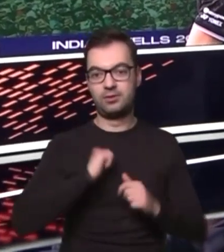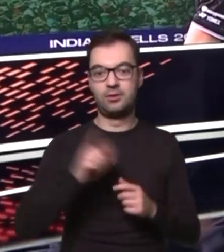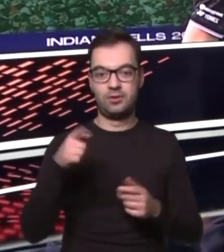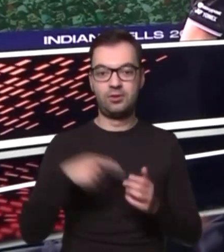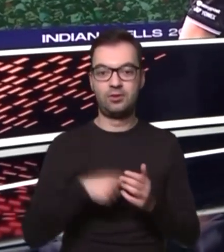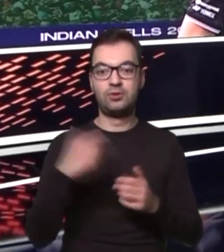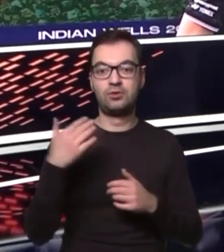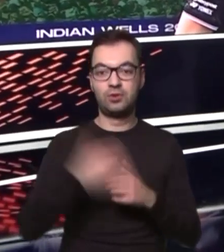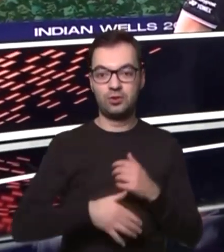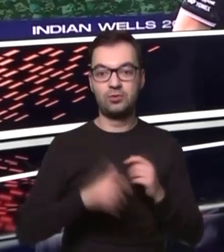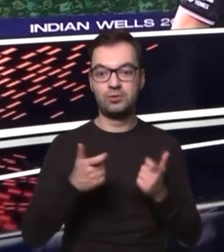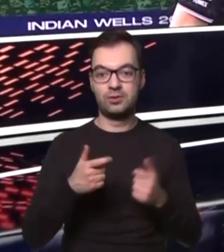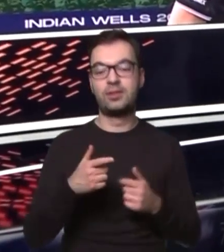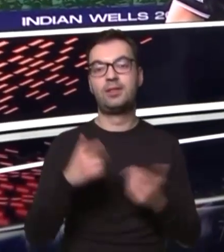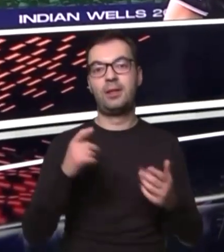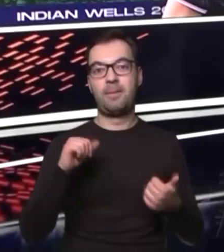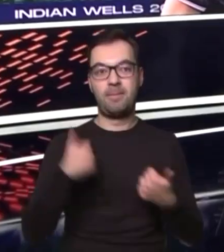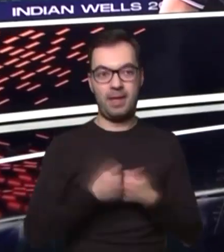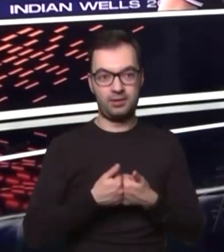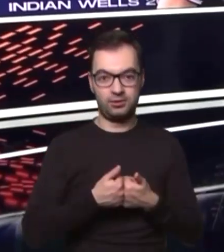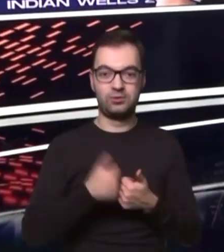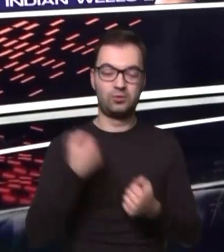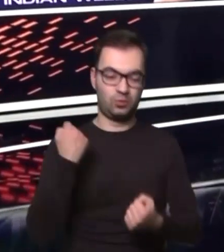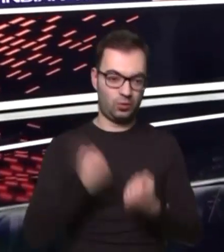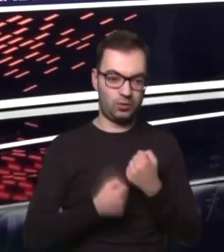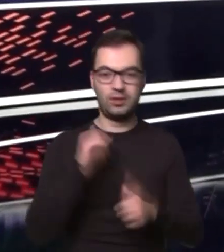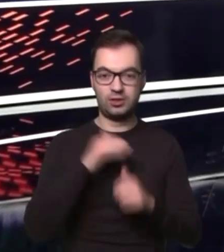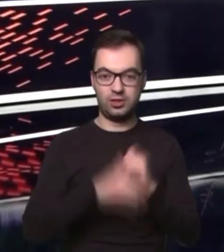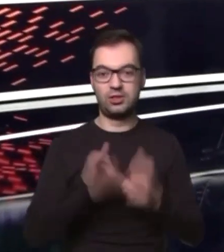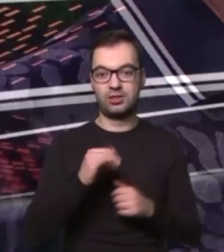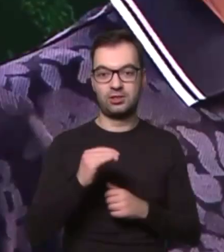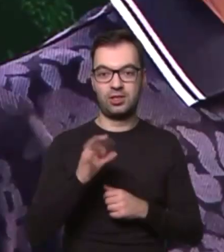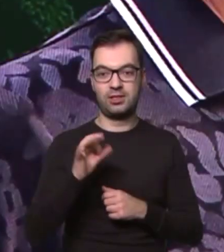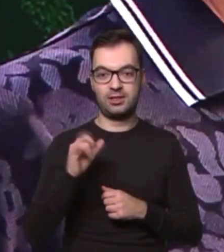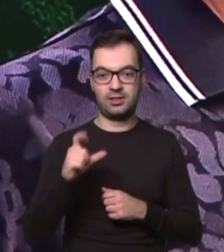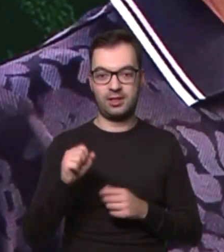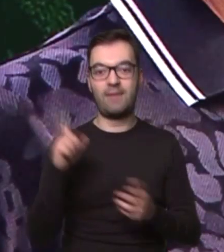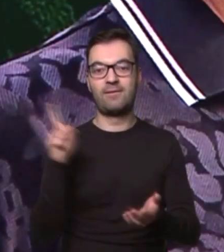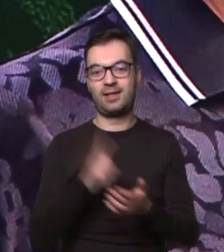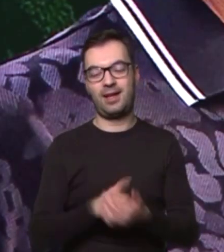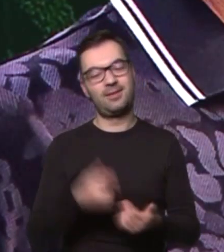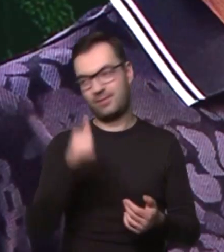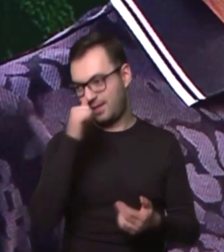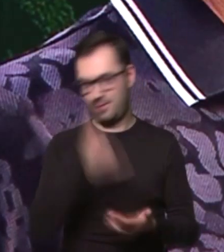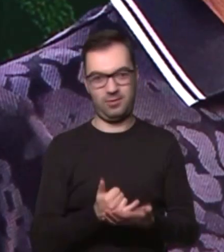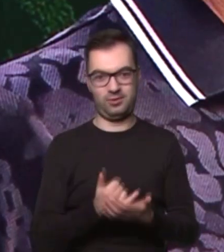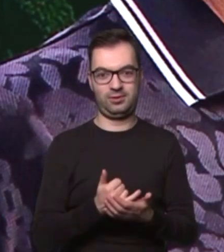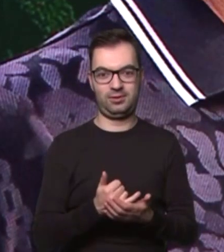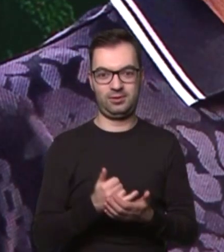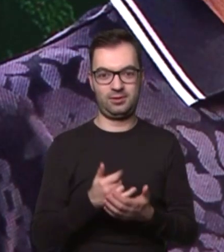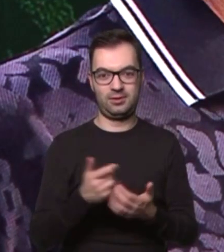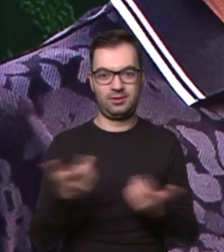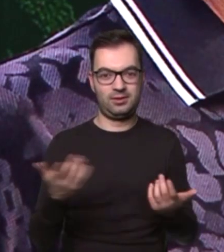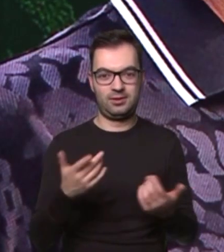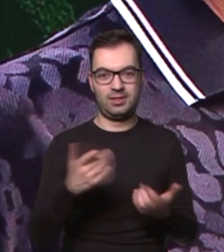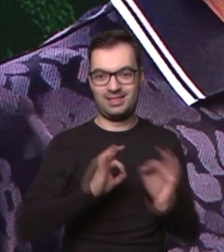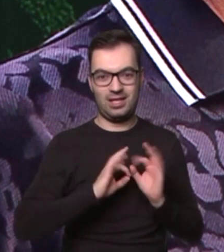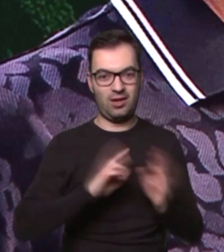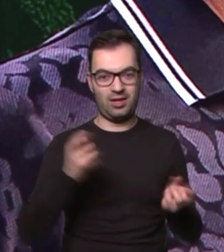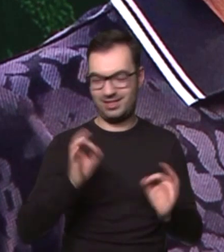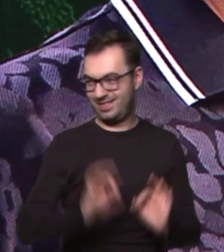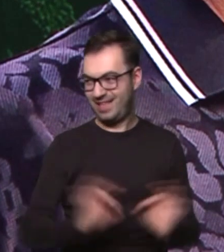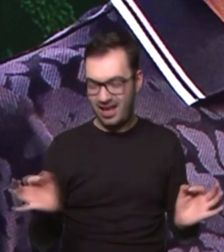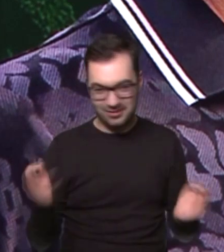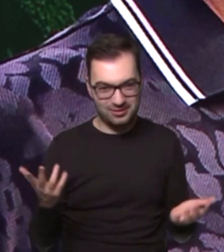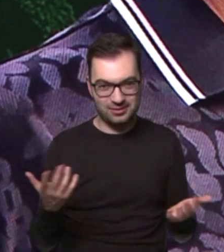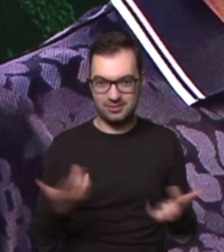tak skończyło. Natomiast wiadomo, mecz trudny i dobrze, że Jessica go wygrała, no ale nie może tak być, że po prostu jakiejkolwiek reakcji nie ma i